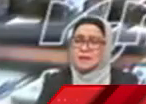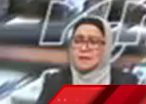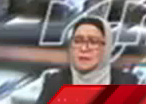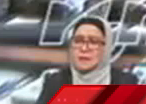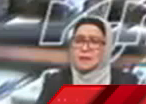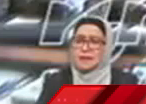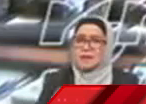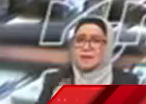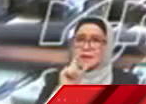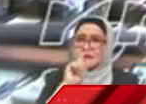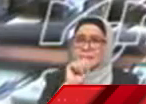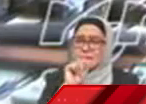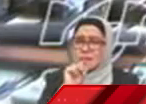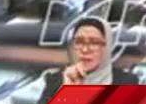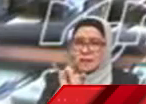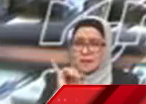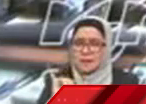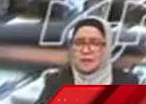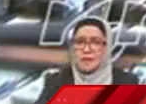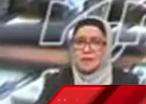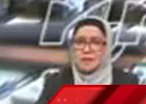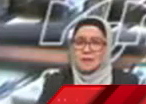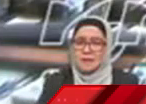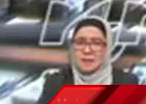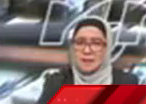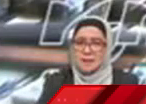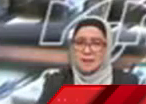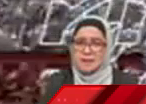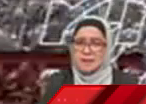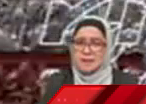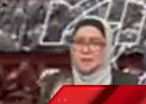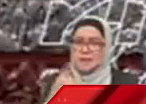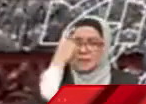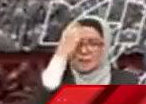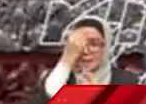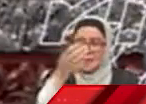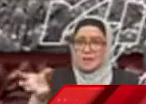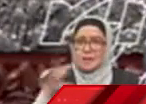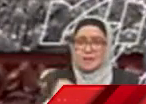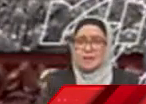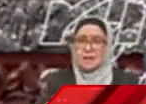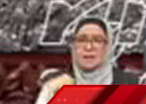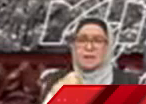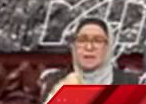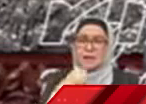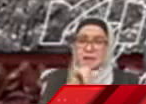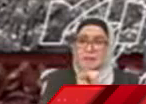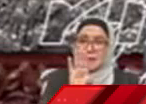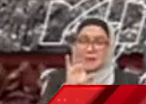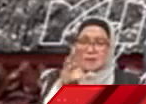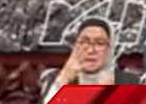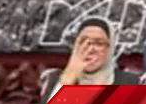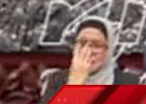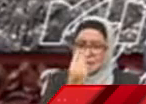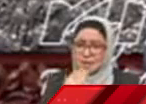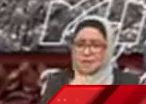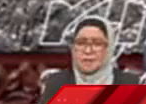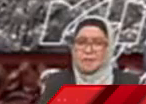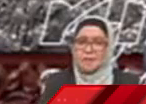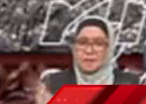untuk malu Man Ali yang berobat serba ni masyarakat majelis perancangan fisikal negara mvn